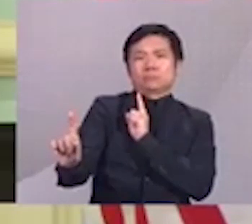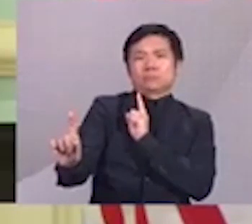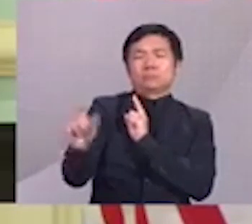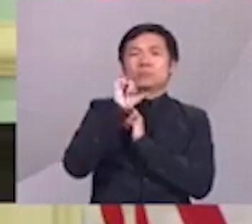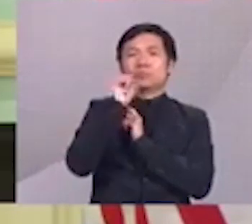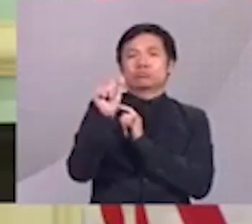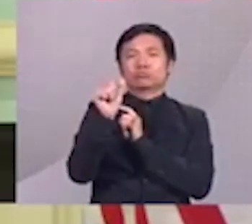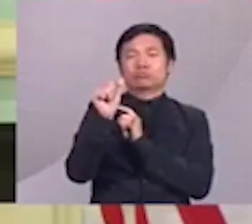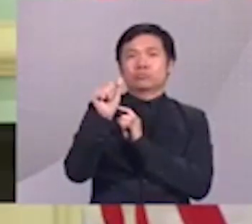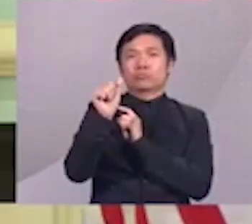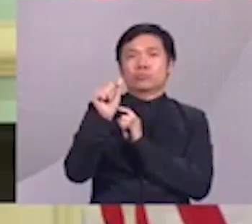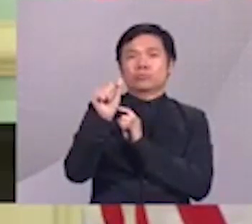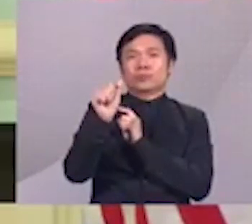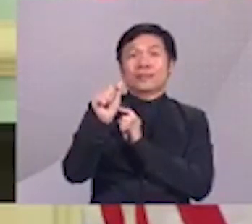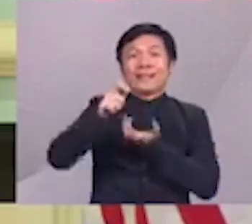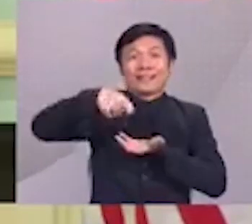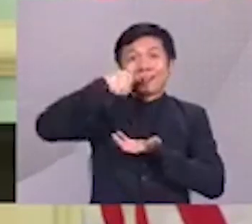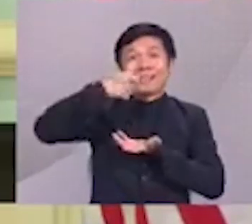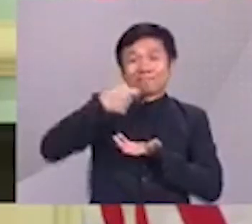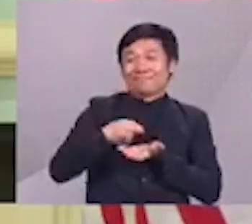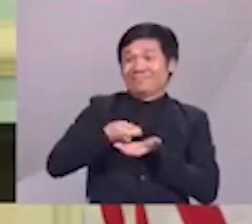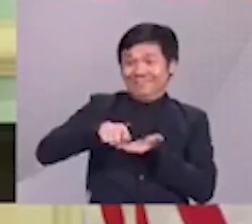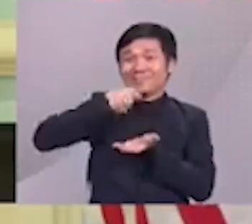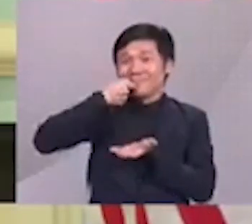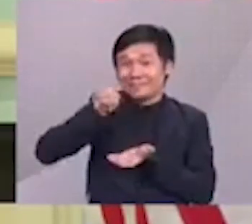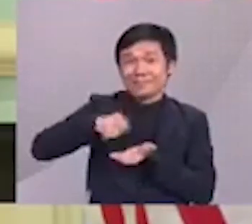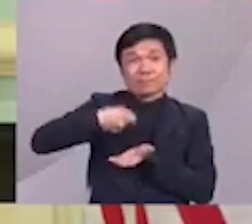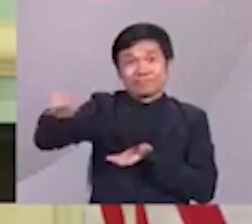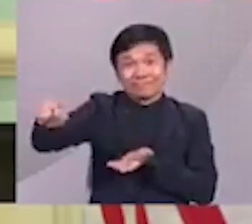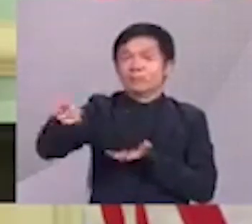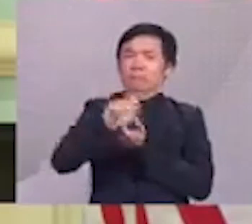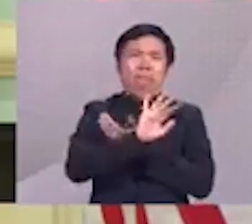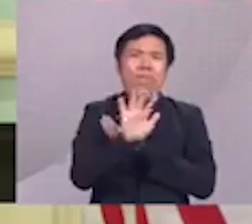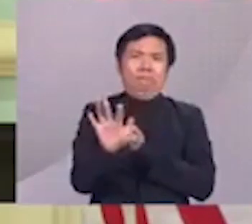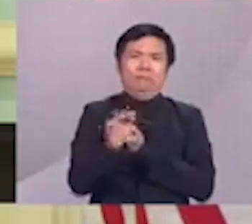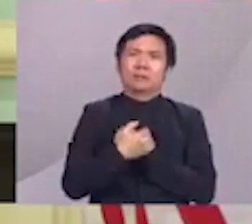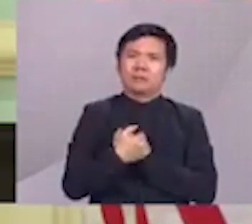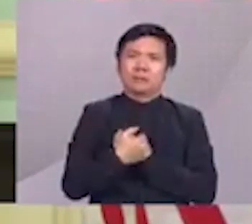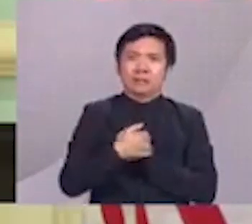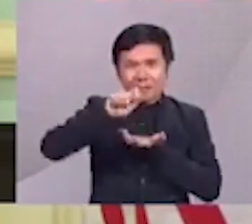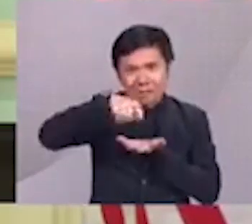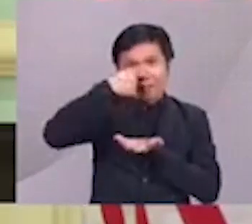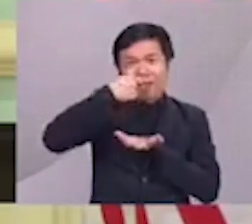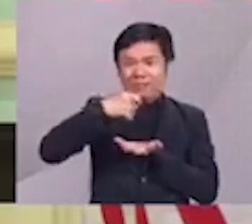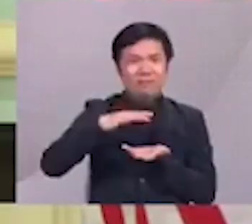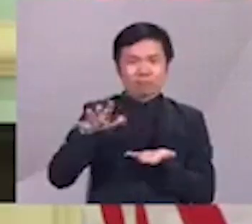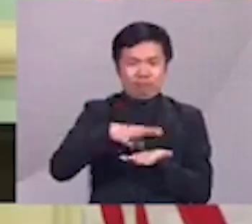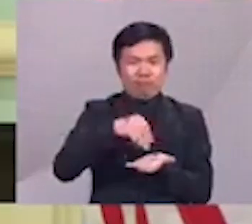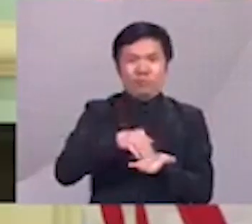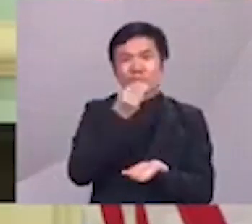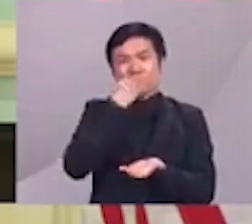makan berbagi-bagi makan. Kita biasanya kalau adik-beradik kita, apa yang dimakan kita pun makan,